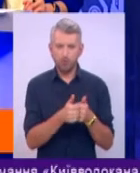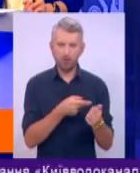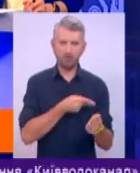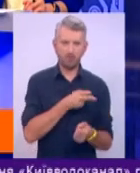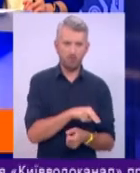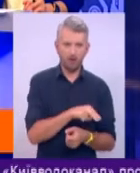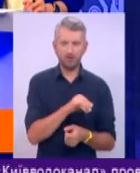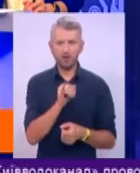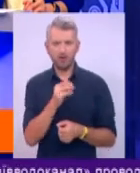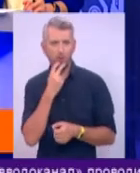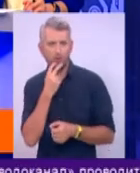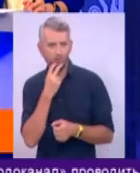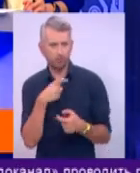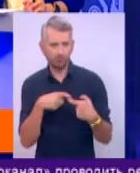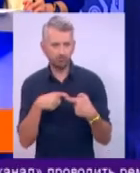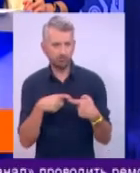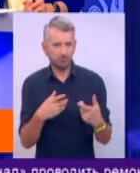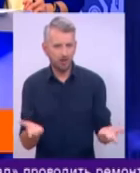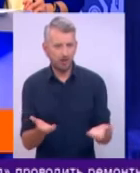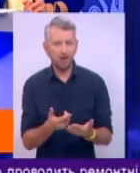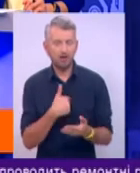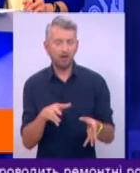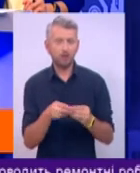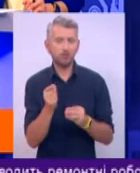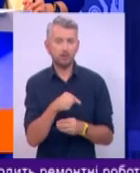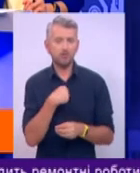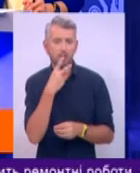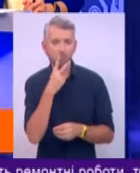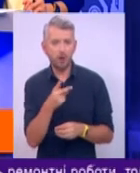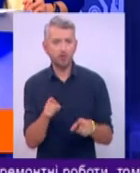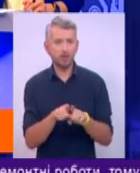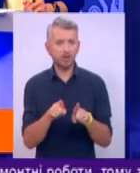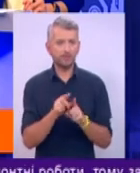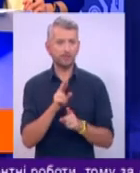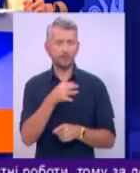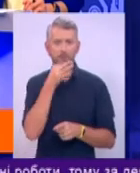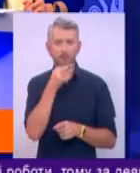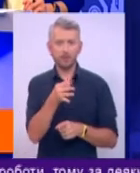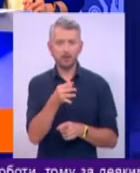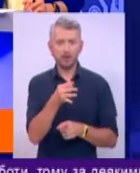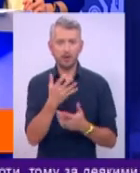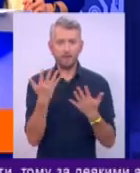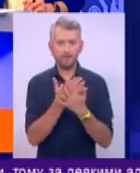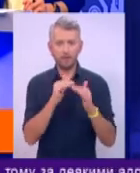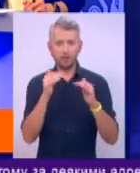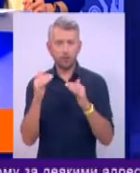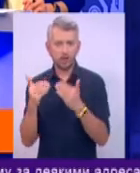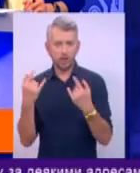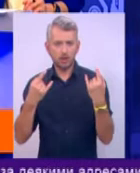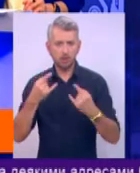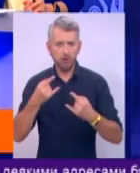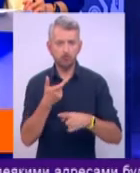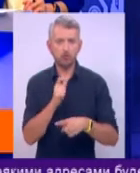гумор, але разом з тим, я от бачу такі, як виражаються в сюжетах телебачення,